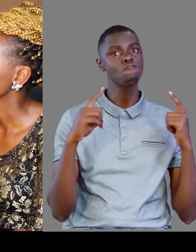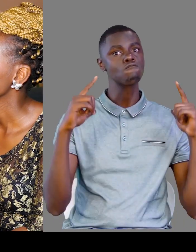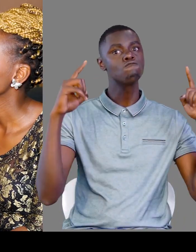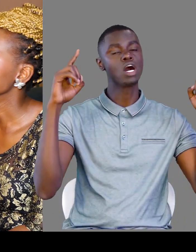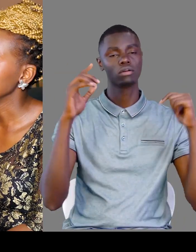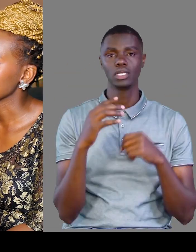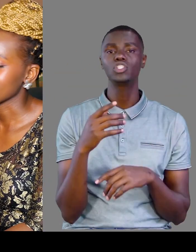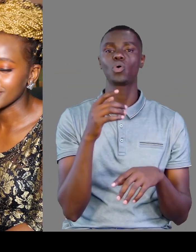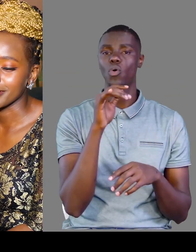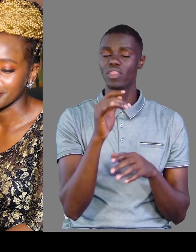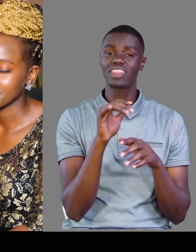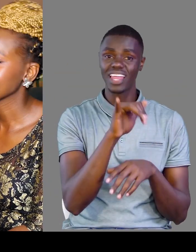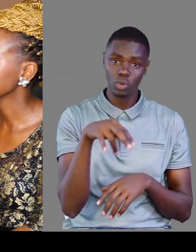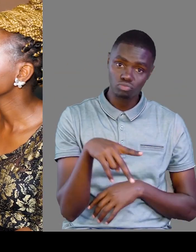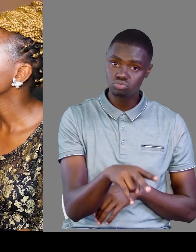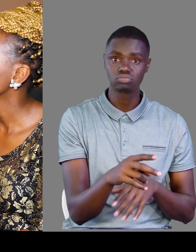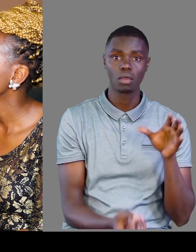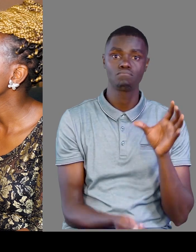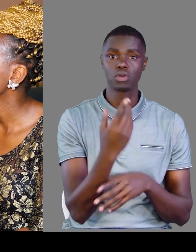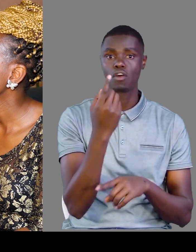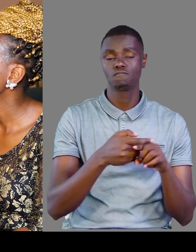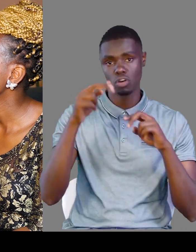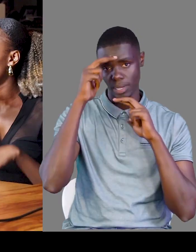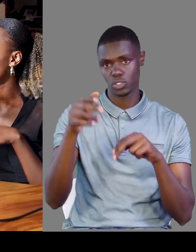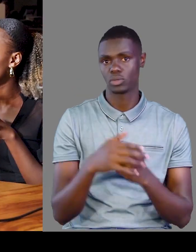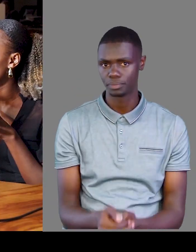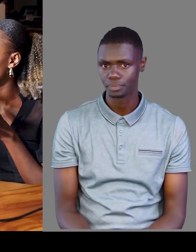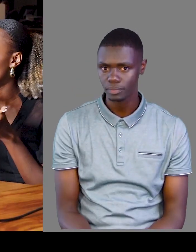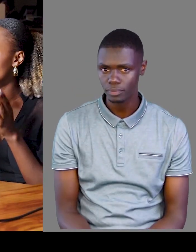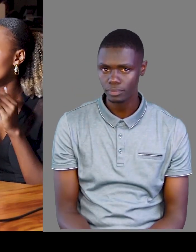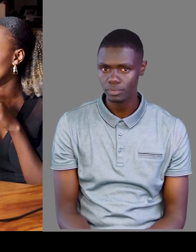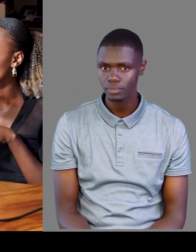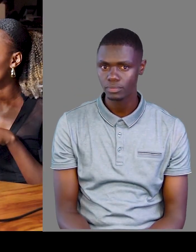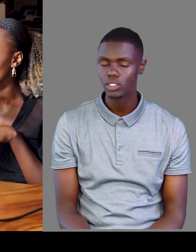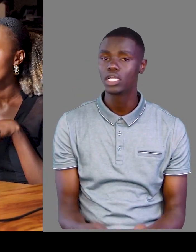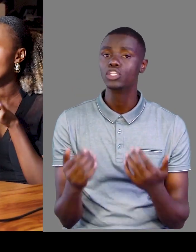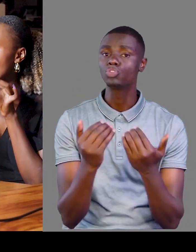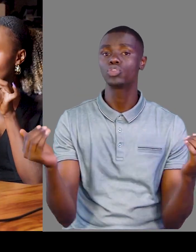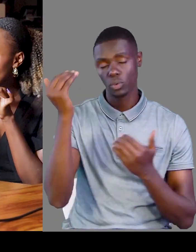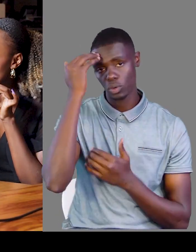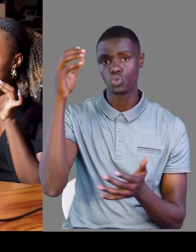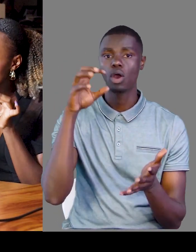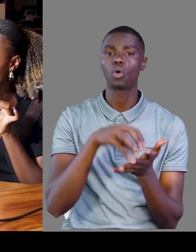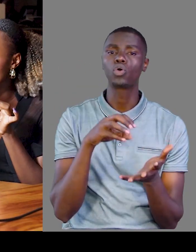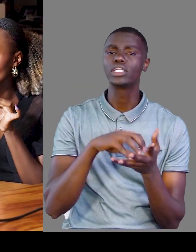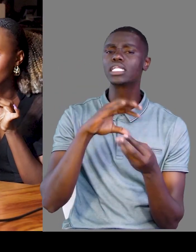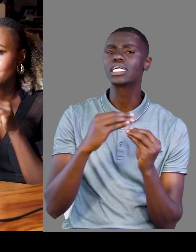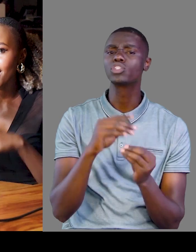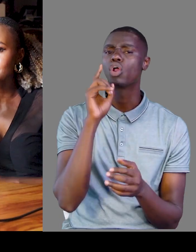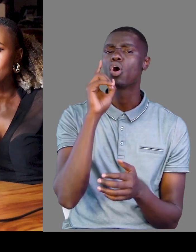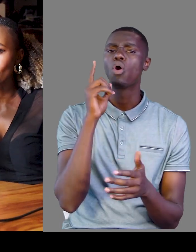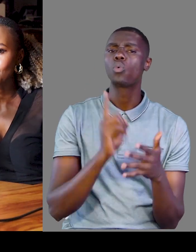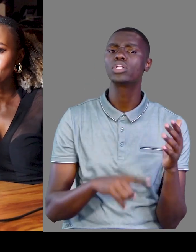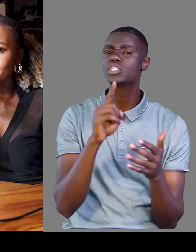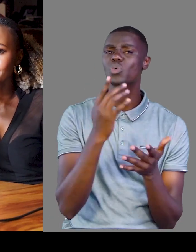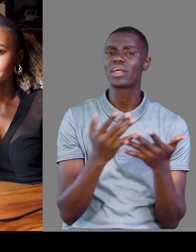high school. Interesting. Nilikuwa na hiyo swali ya unajua watu wengi wanakujua na content creation. Ni nini hiyo moja yenye mtu